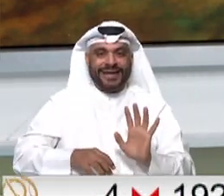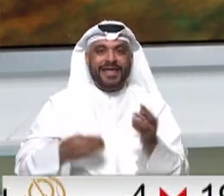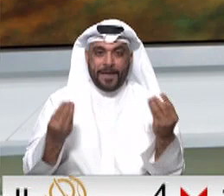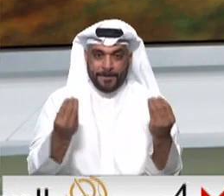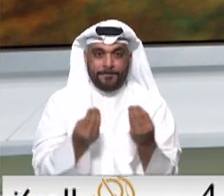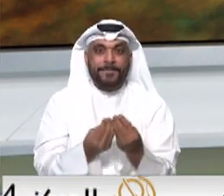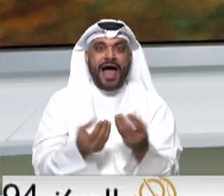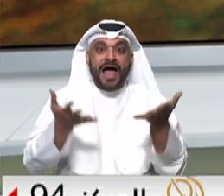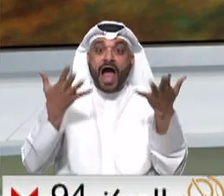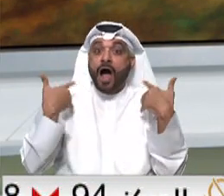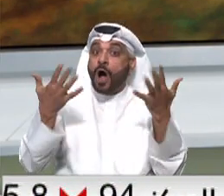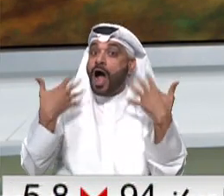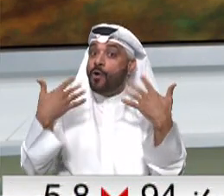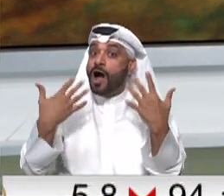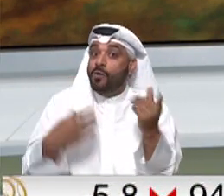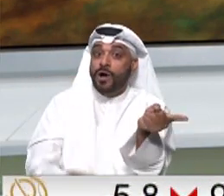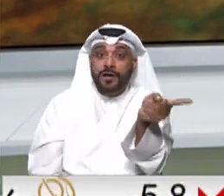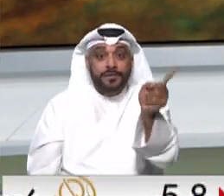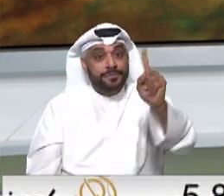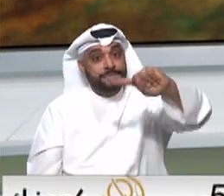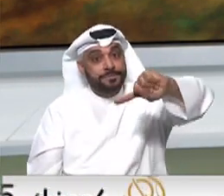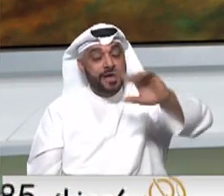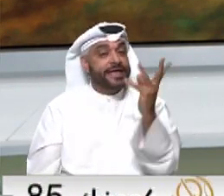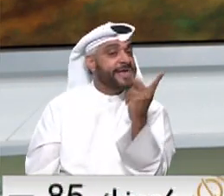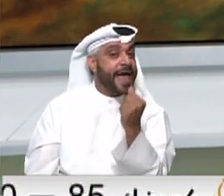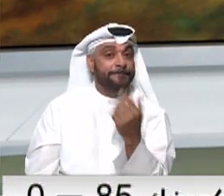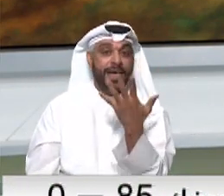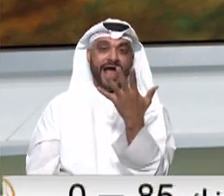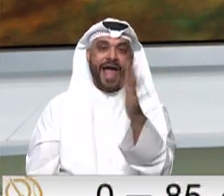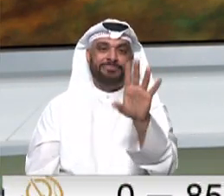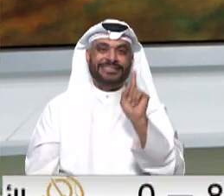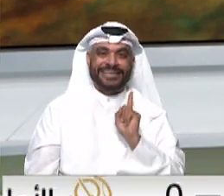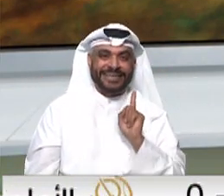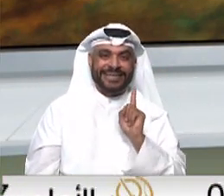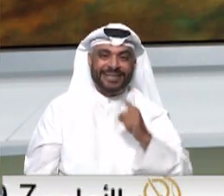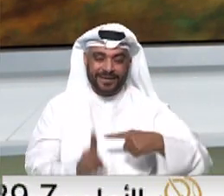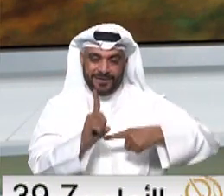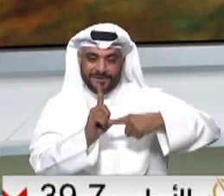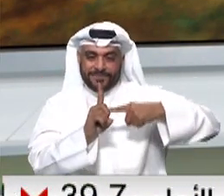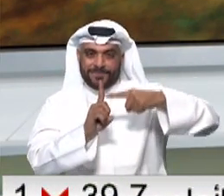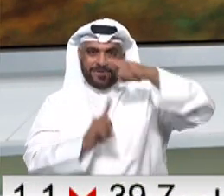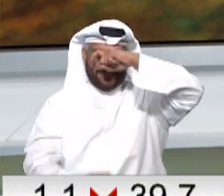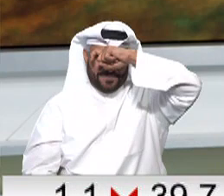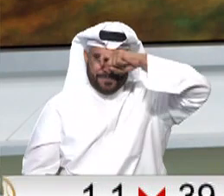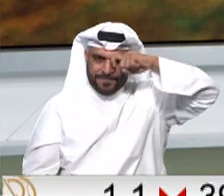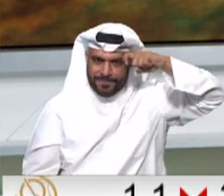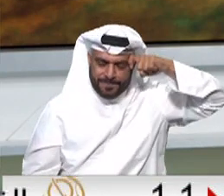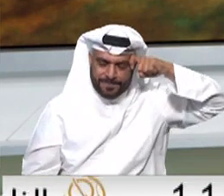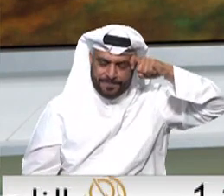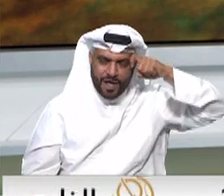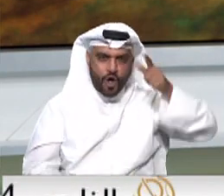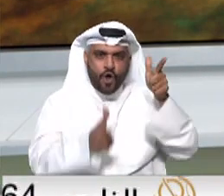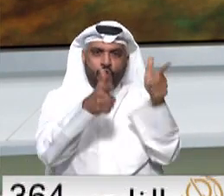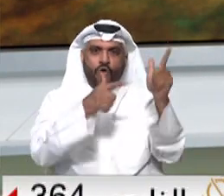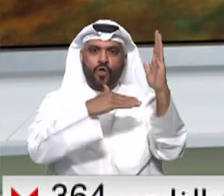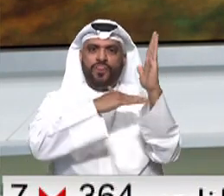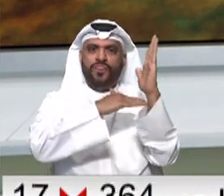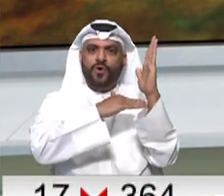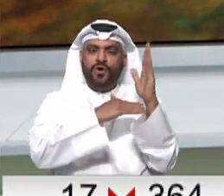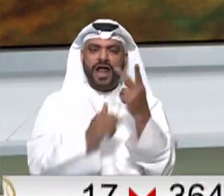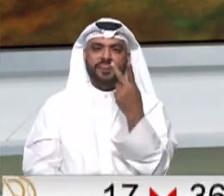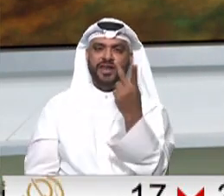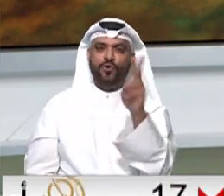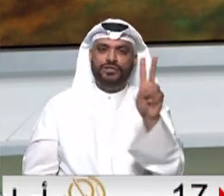لاكثر من 50 م في الساعه درجات الحراره العظمى المتوقعه مدينه الكويت 22 درجه مئويه مناطق الشماليه والشماليه